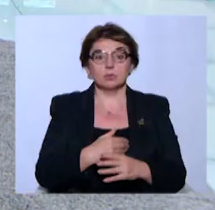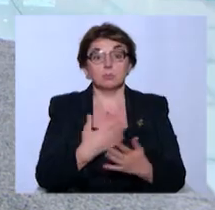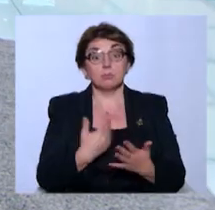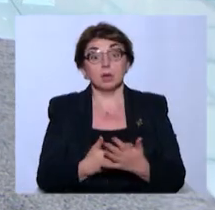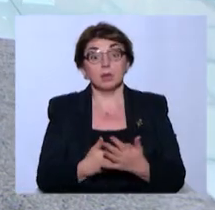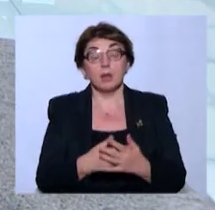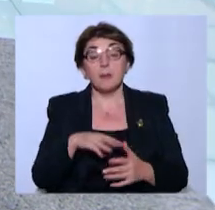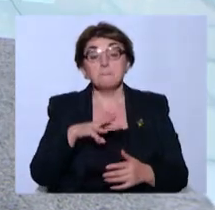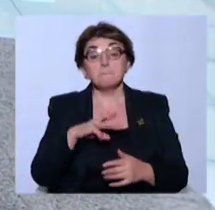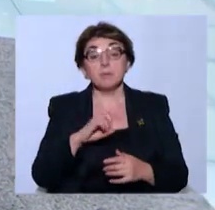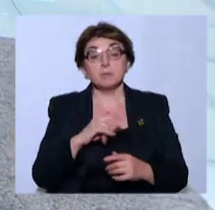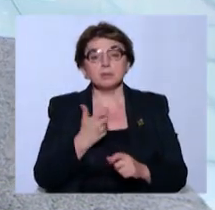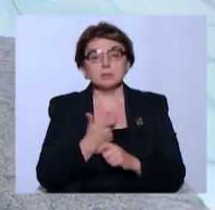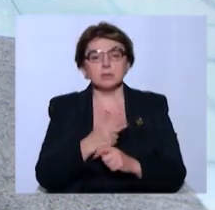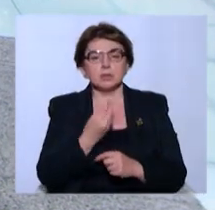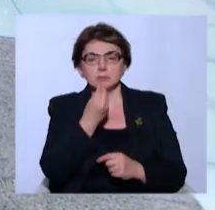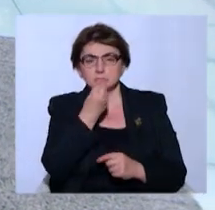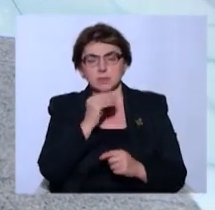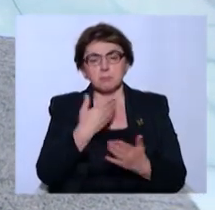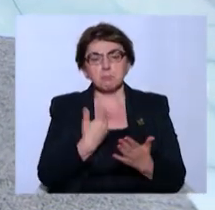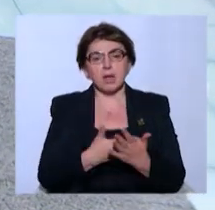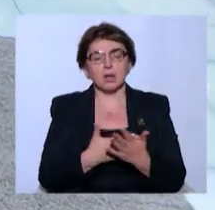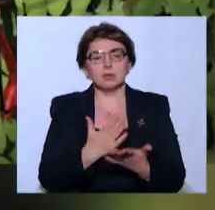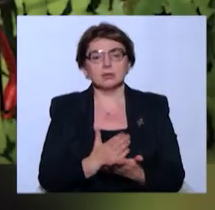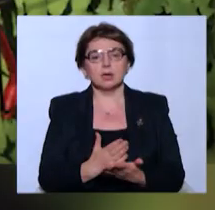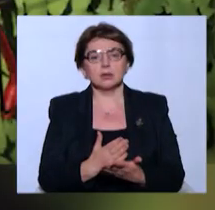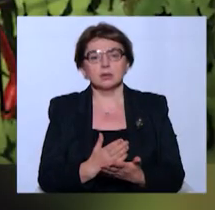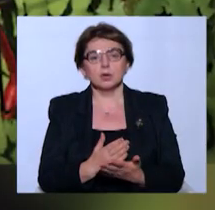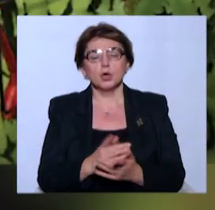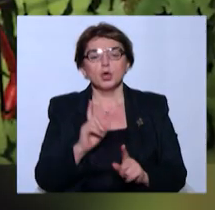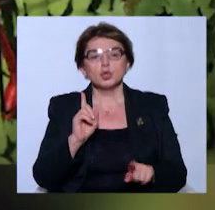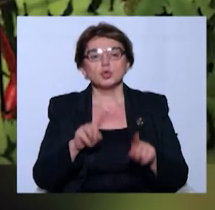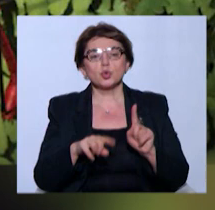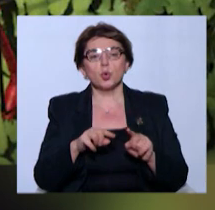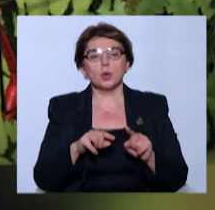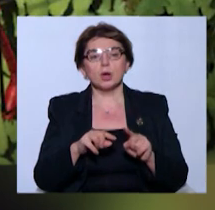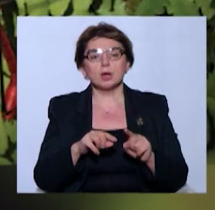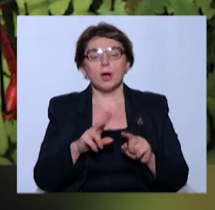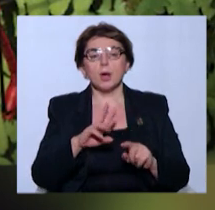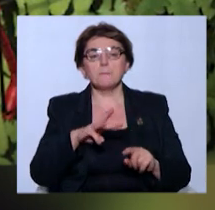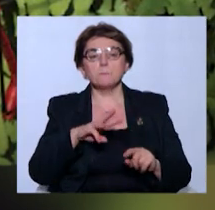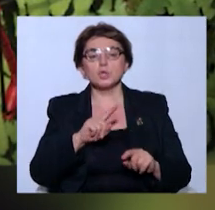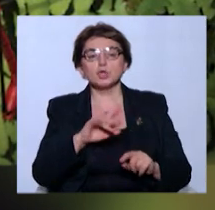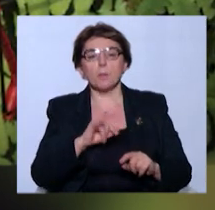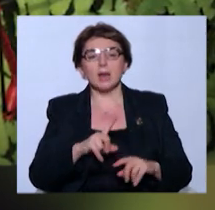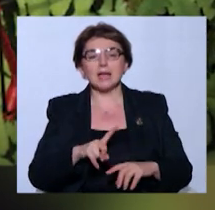მოვიყვანოთ ჩოქელას მაგალითი. ჩოქელა მწვანე ფერის არის და ის